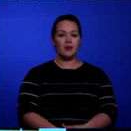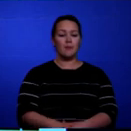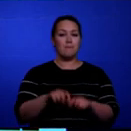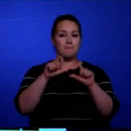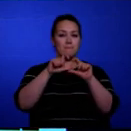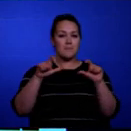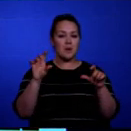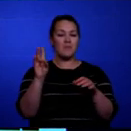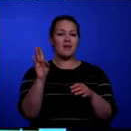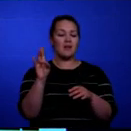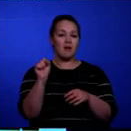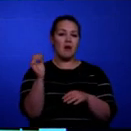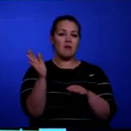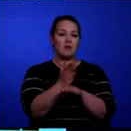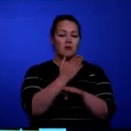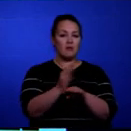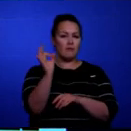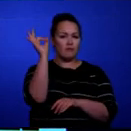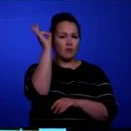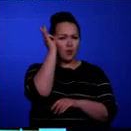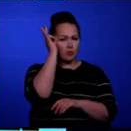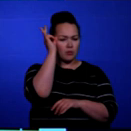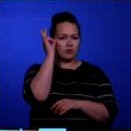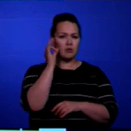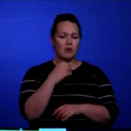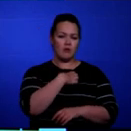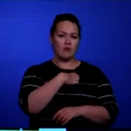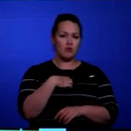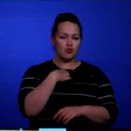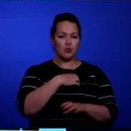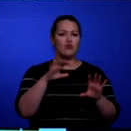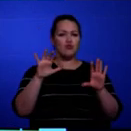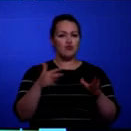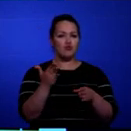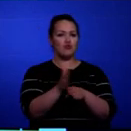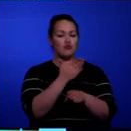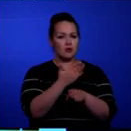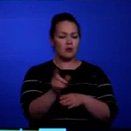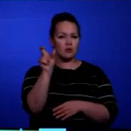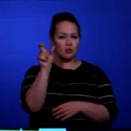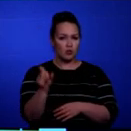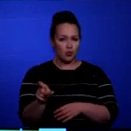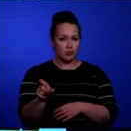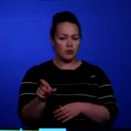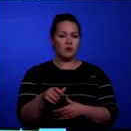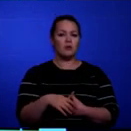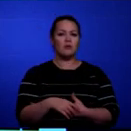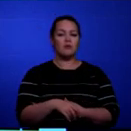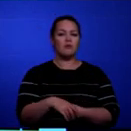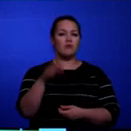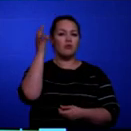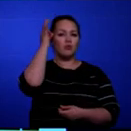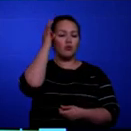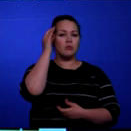вспомните мы с вами отрабатывали особые случайте лени столбик давайте вспомним